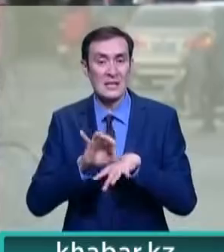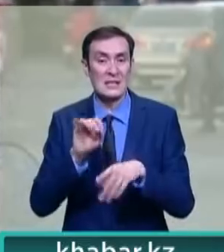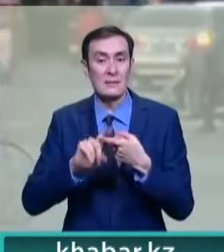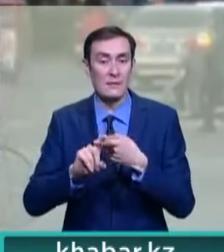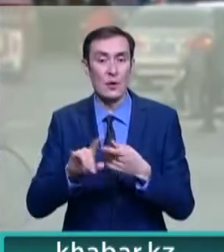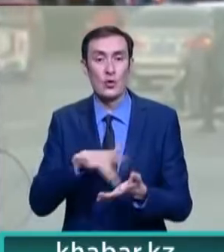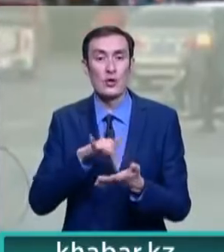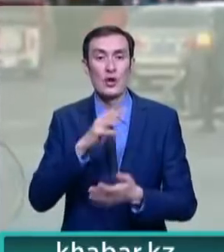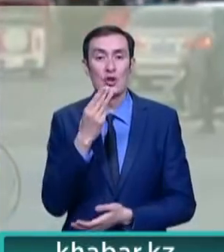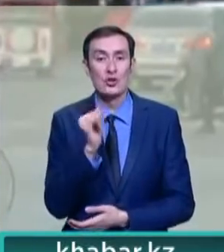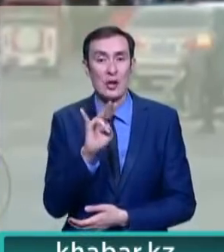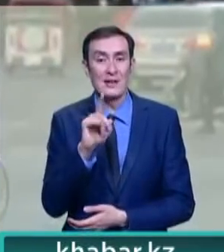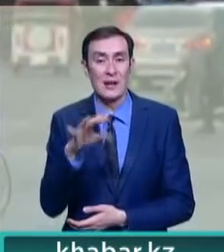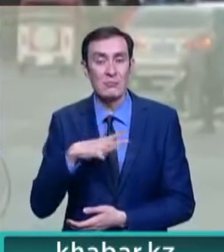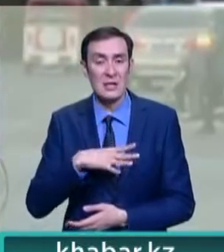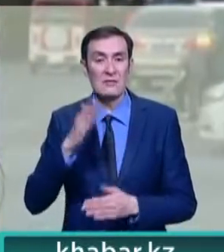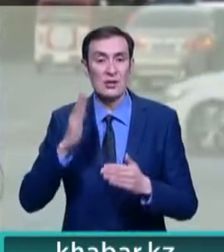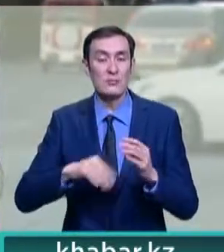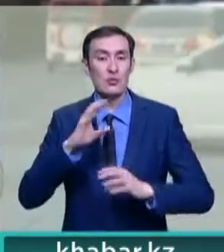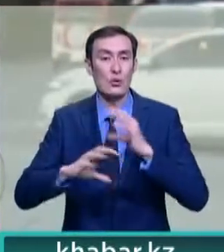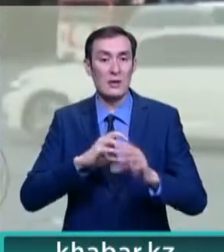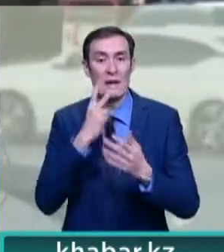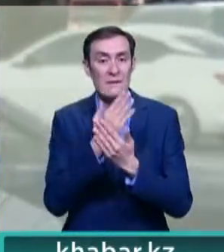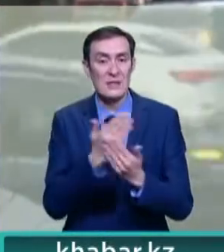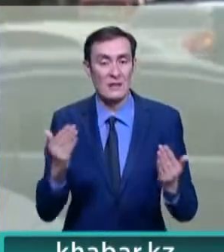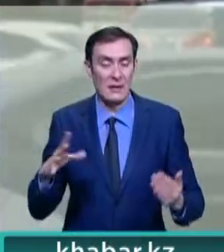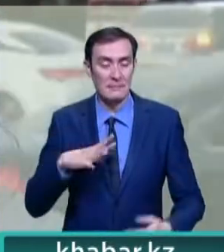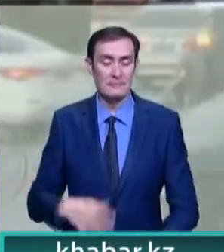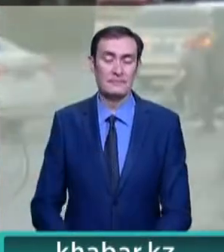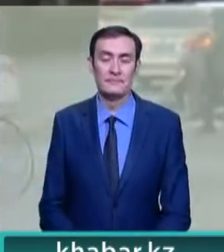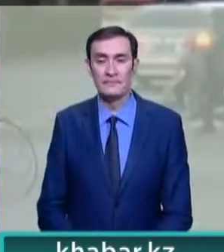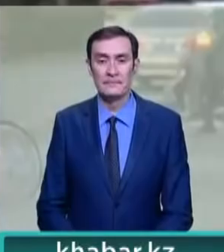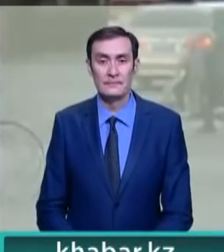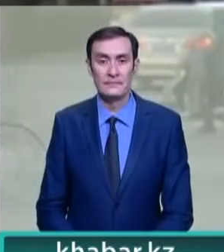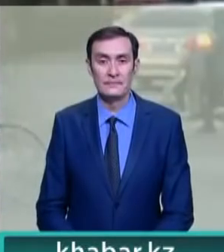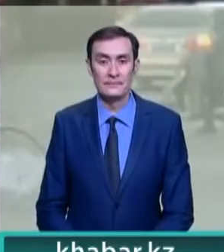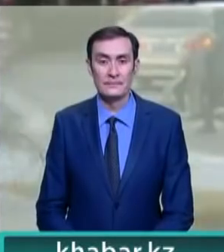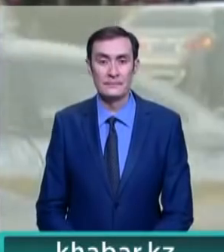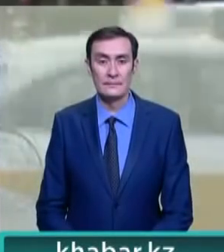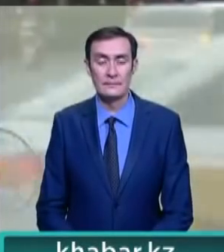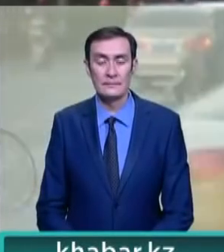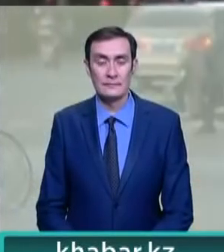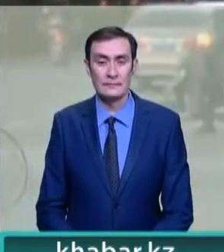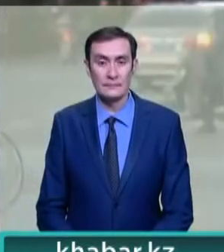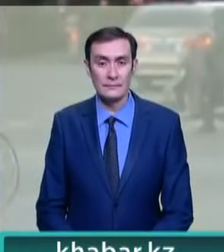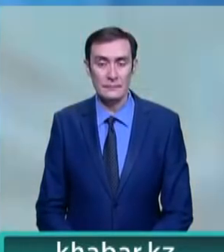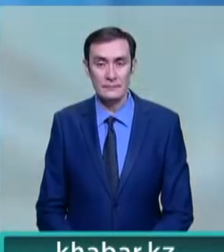выявили в Шанхае, где недавно завершилась международная выставка. Батагоз Сыргабаева, Игорь Сулейменова, Китай.